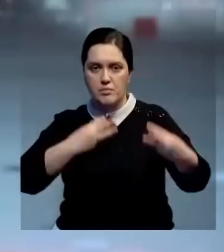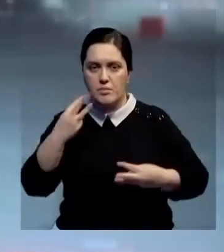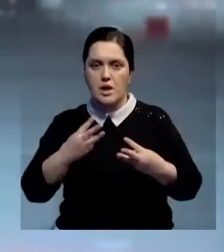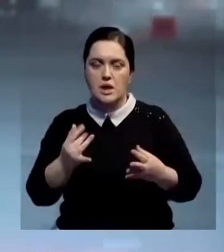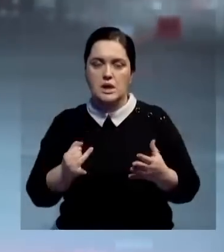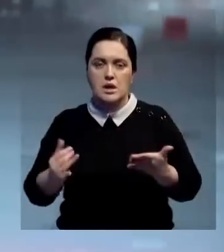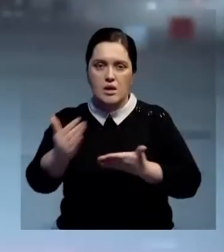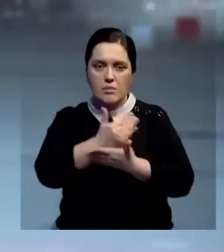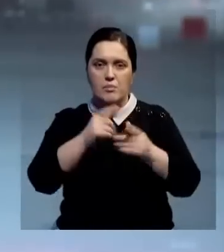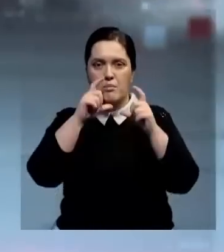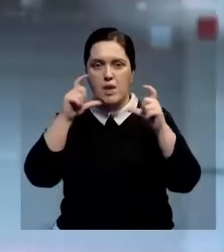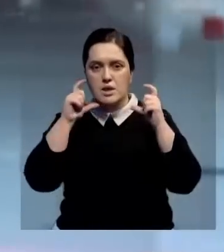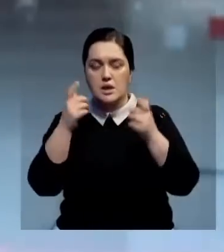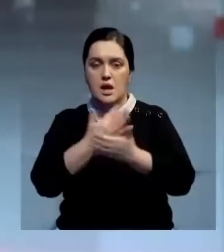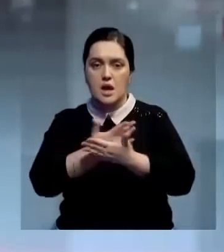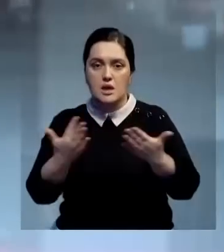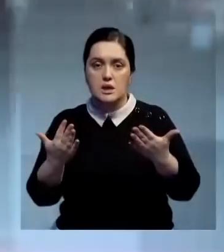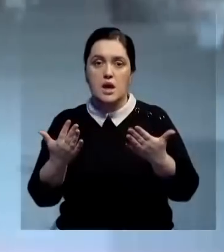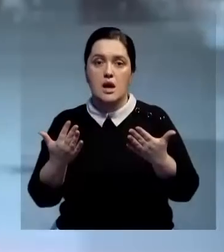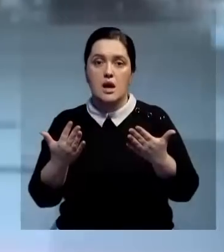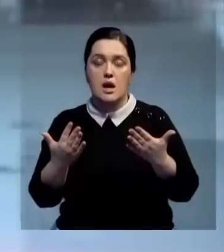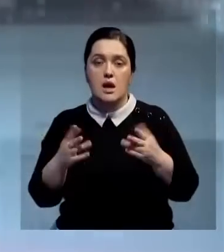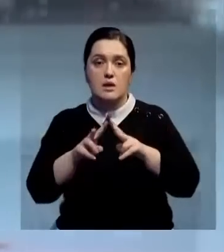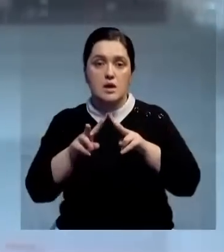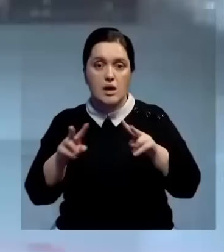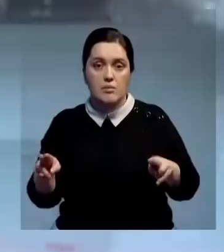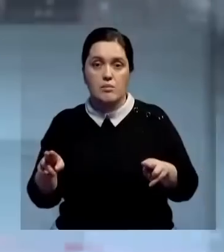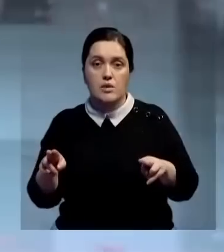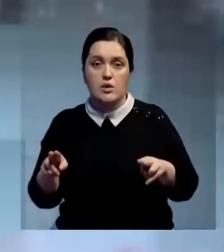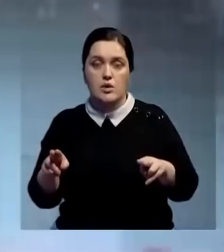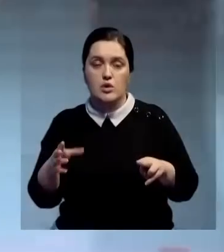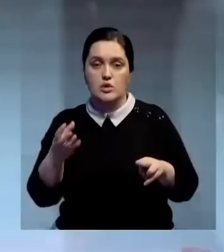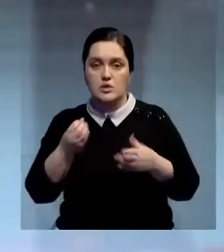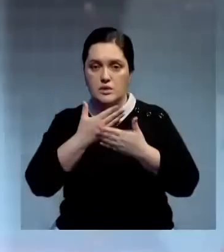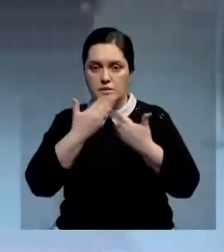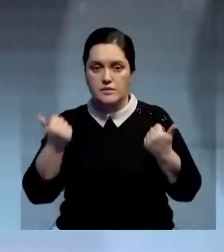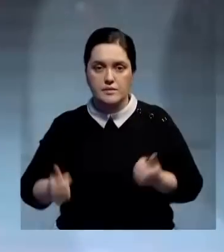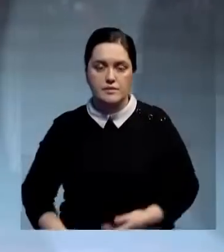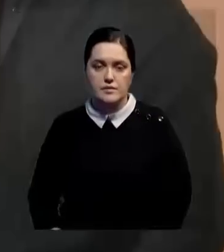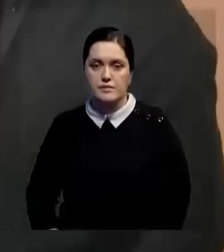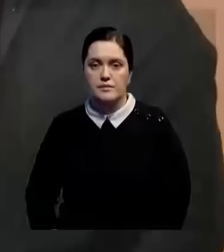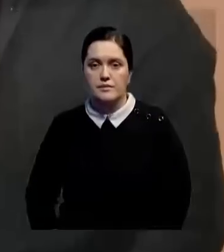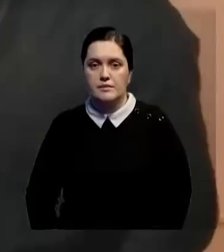и утилизатора медотходов, также предметов гигиены. И при этом аналогов изобретения Ивана еще не имеет.